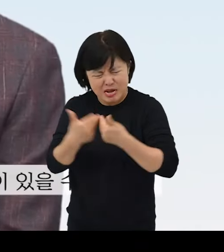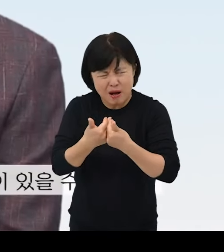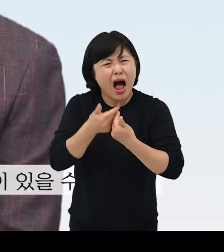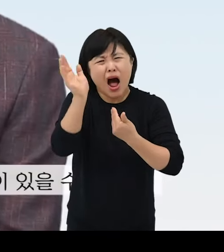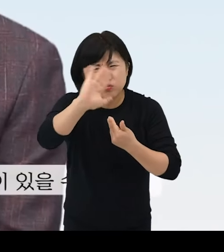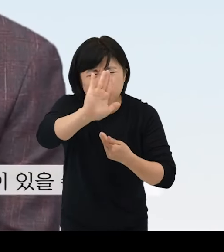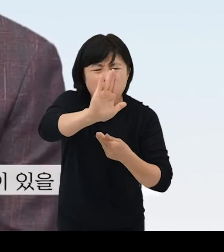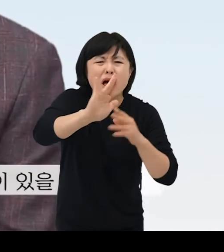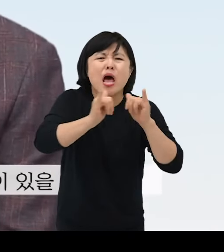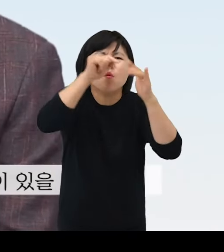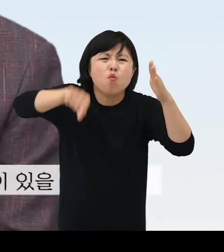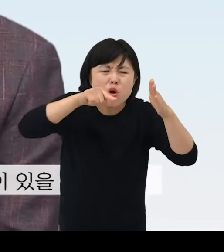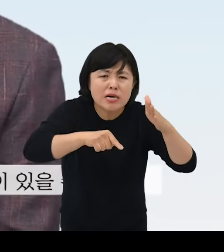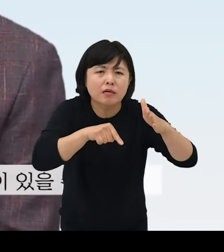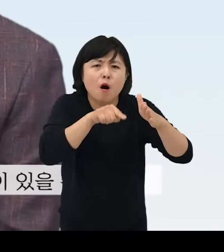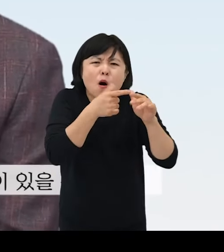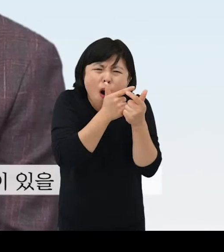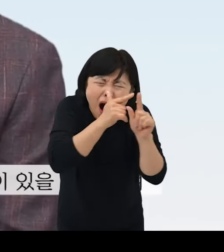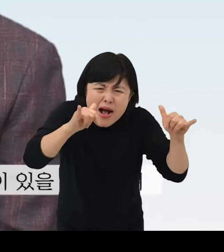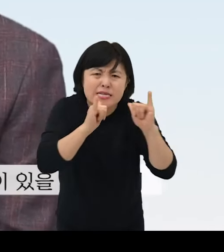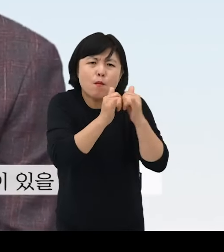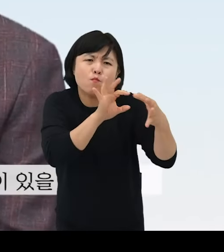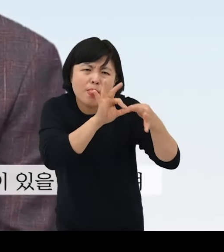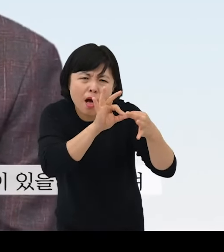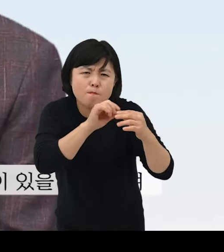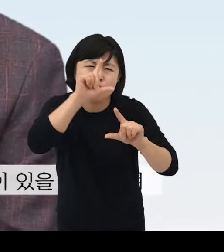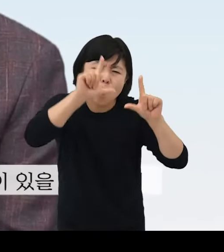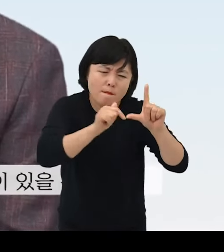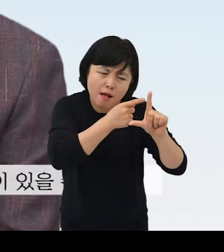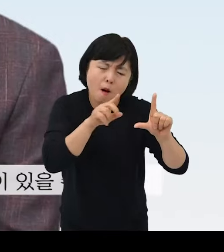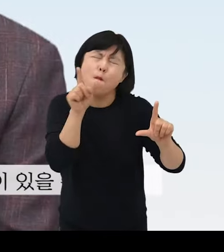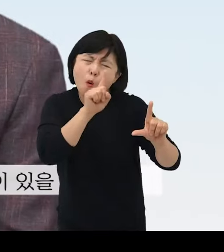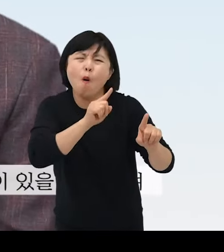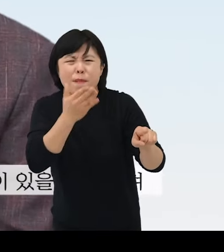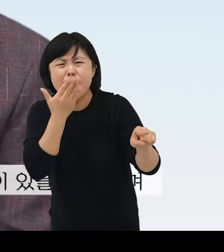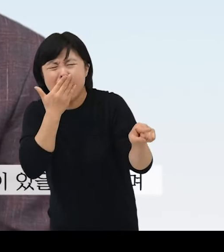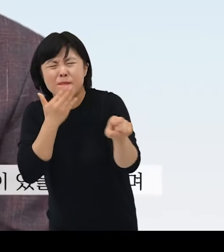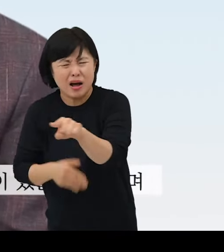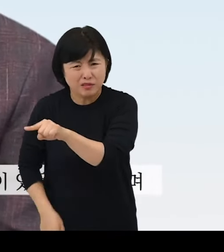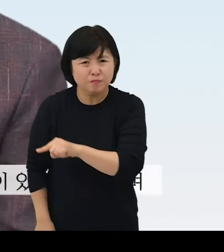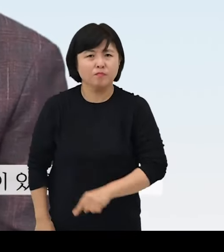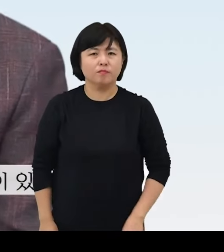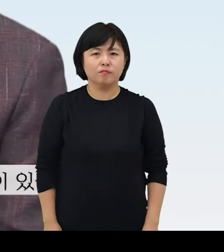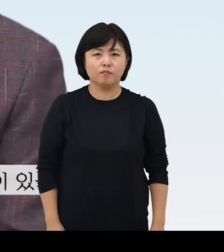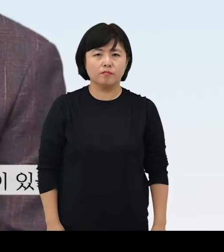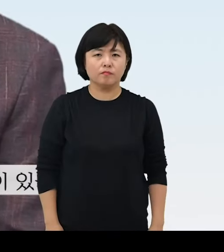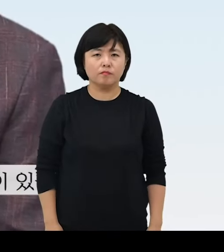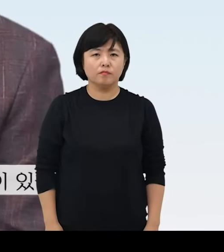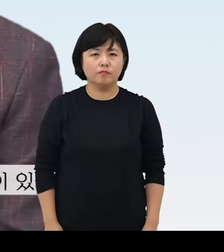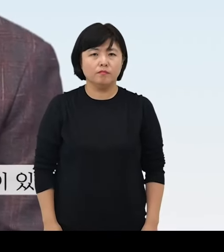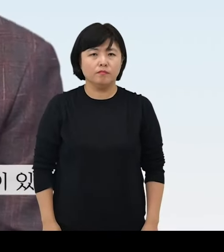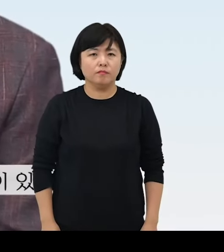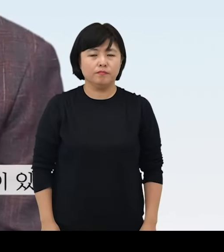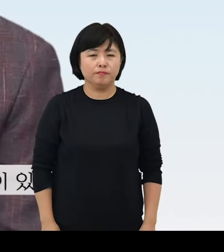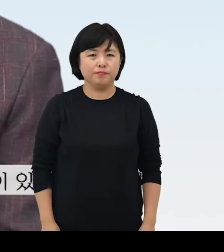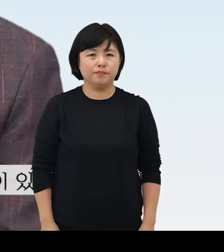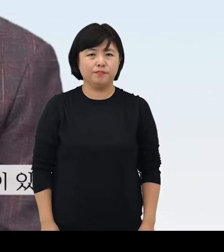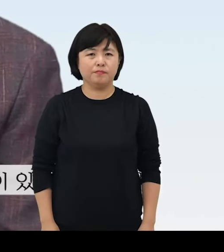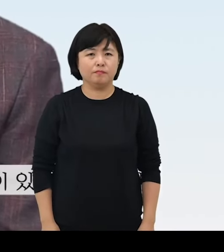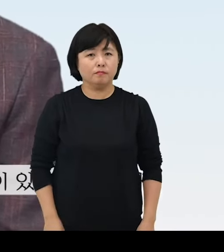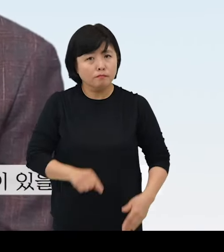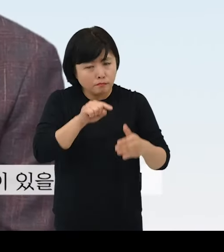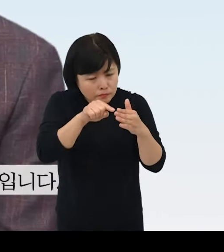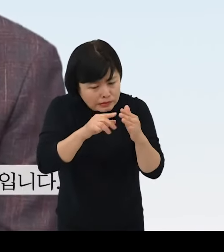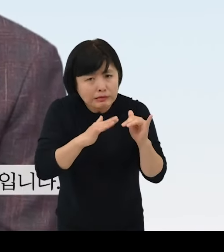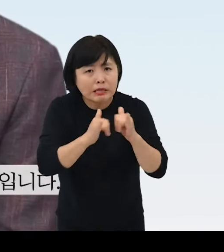시장과 사회는 대립되는 것이 아니고, 또 사회 속에 시장 속에 여러 가지 많은 인간관계적인 모습들이